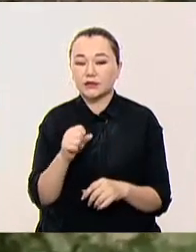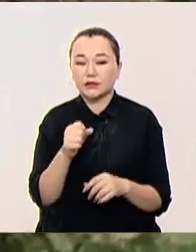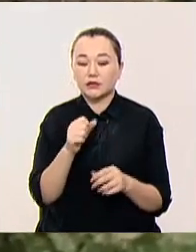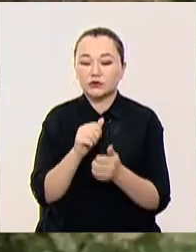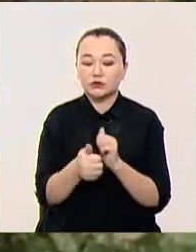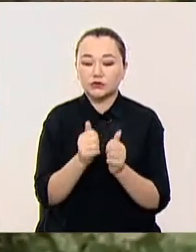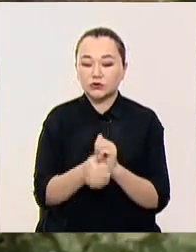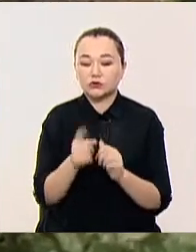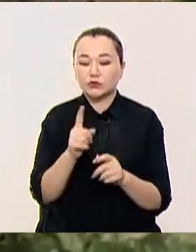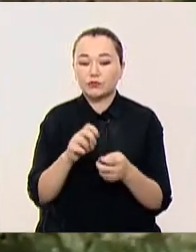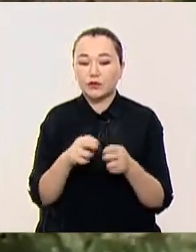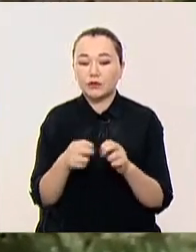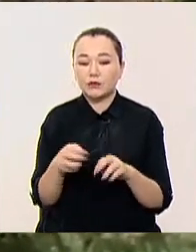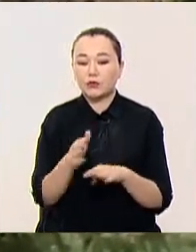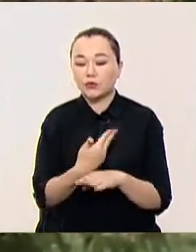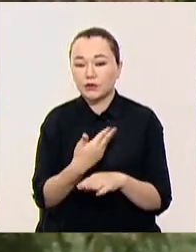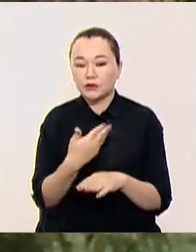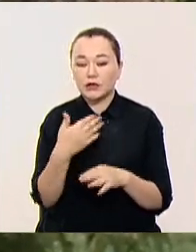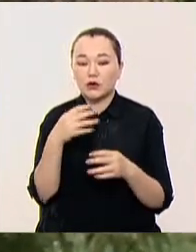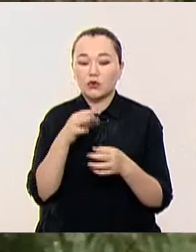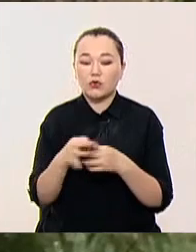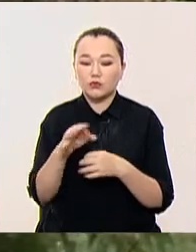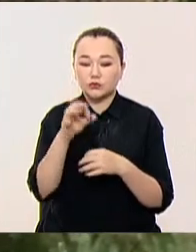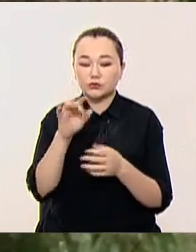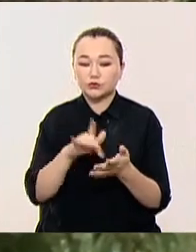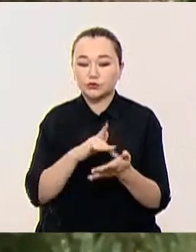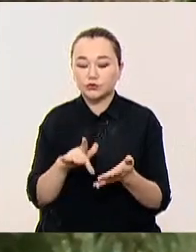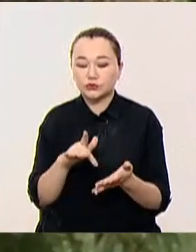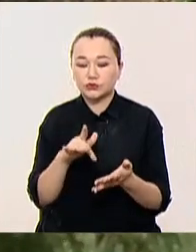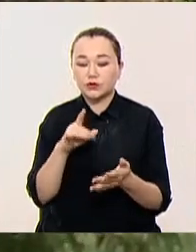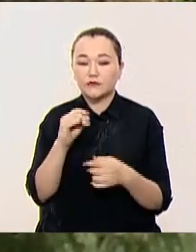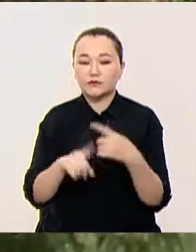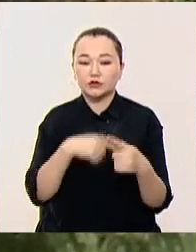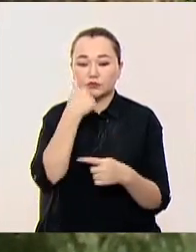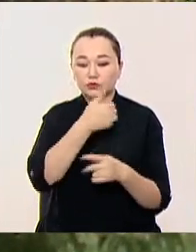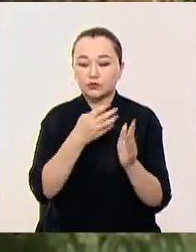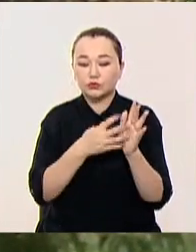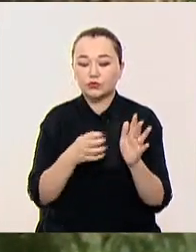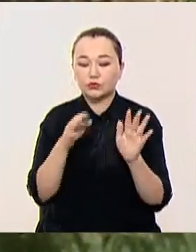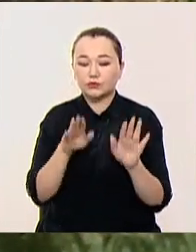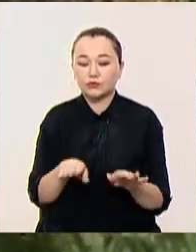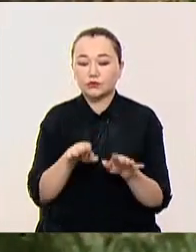мектеп мәселесін жою үшін облыстық бюджеттен келесі жылға 9 орындық мектеп салу жоспарланған.